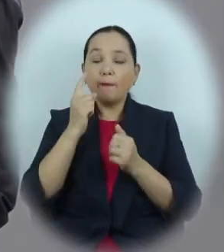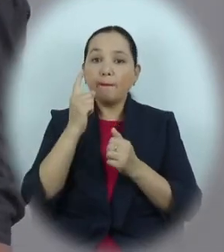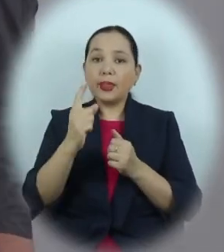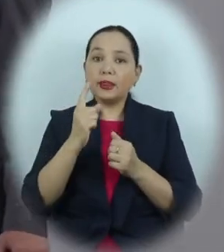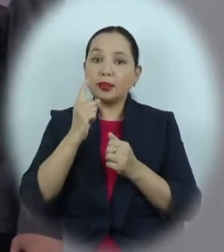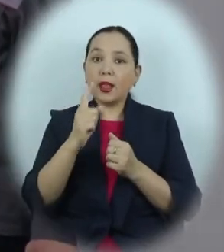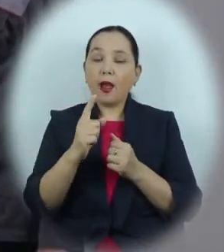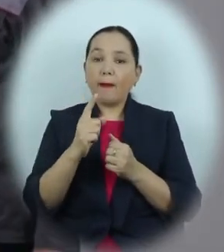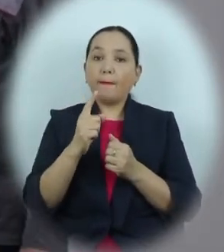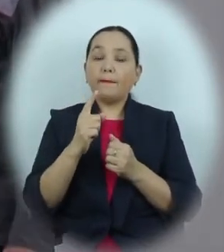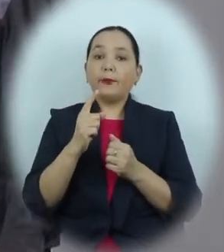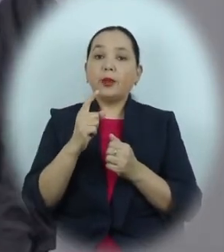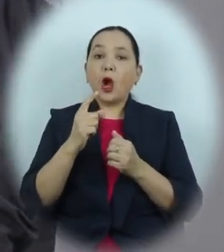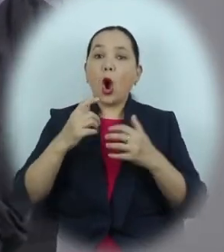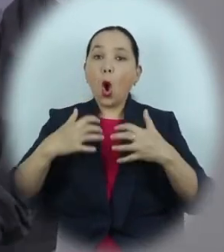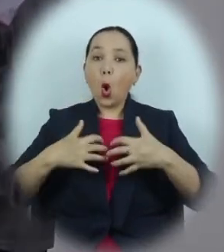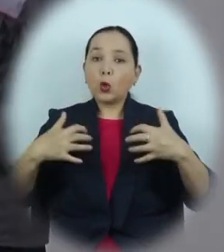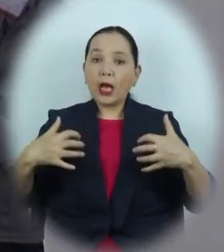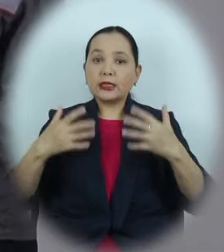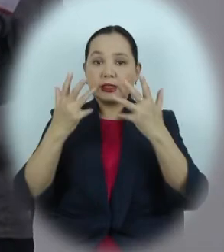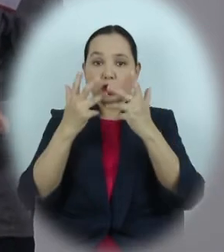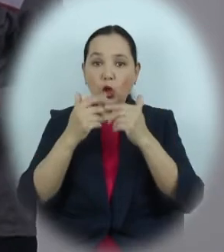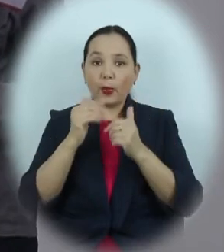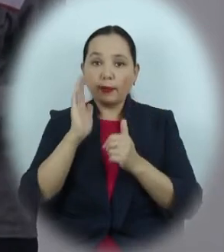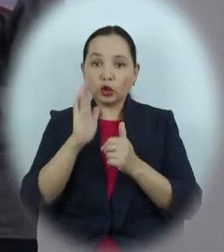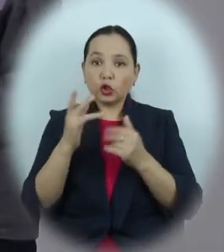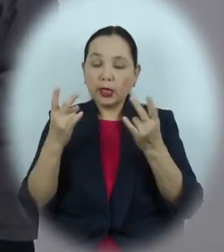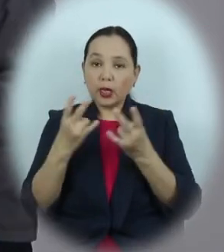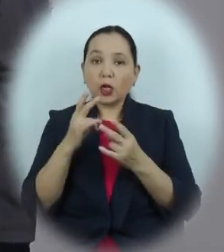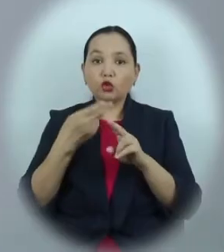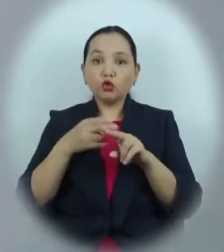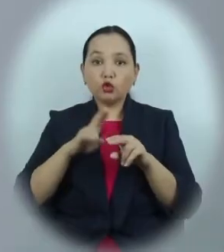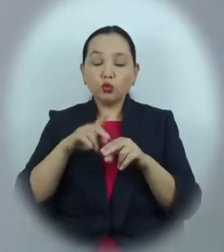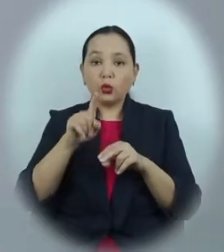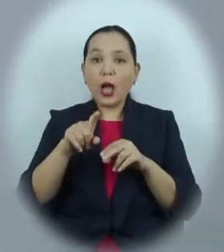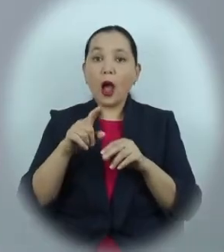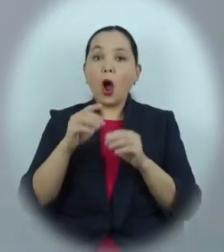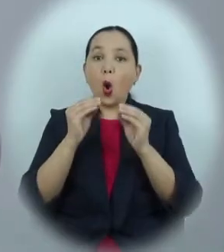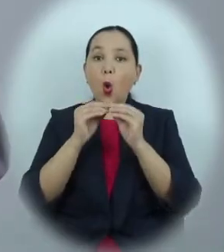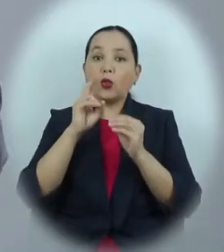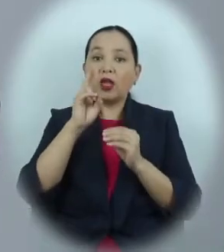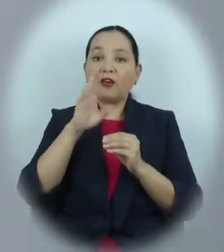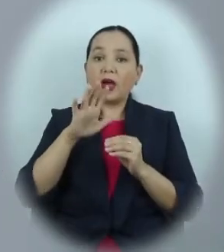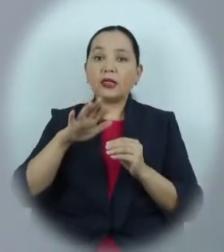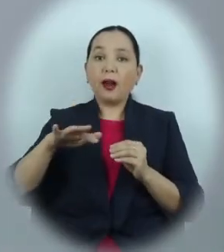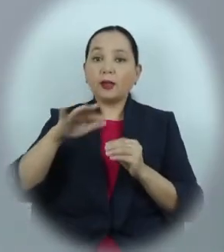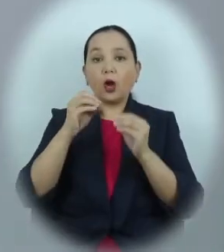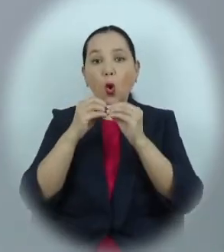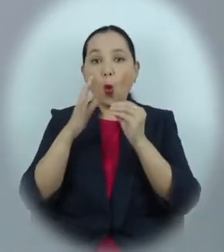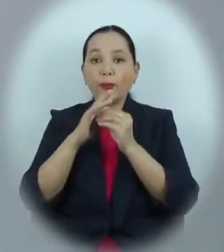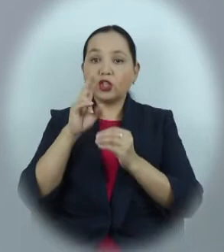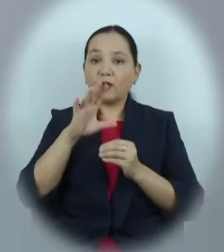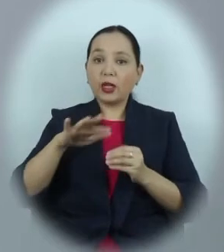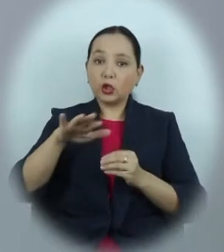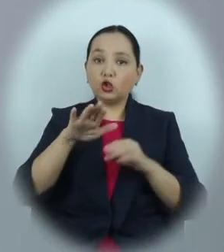har bir qovurg'asini hisoblab chiqishimiz kerak bo'ladi. Bizda 10 kvadrat joy, 15 kvadrat joy bo'ladigan